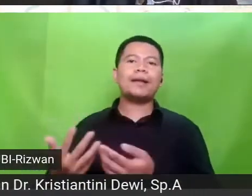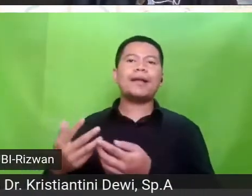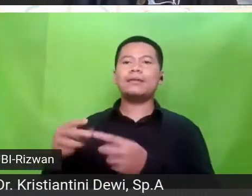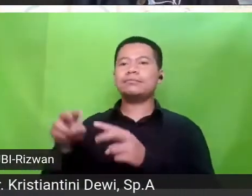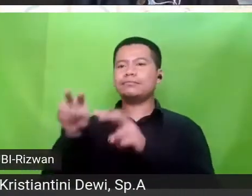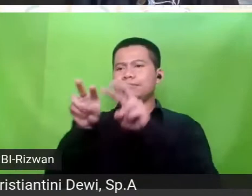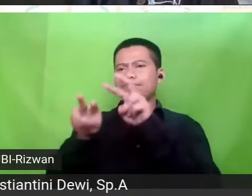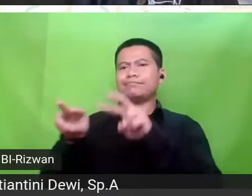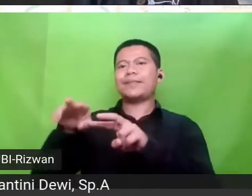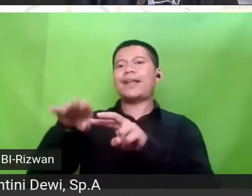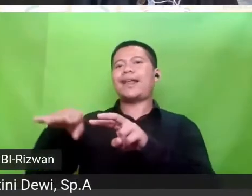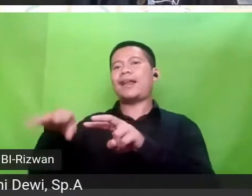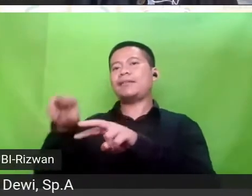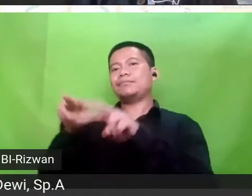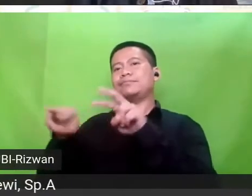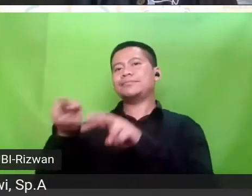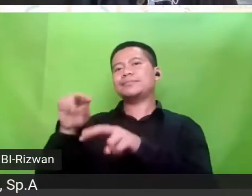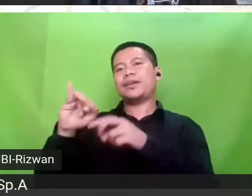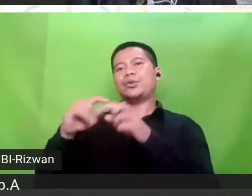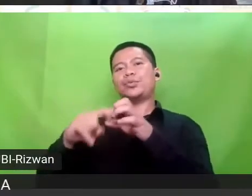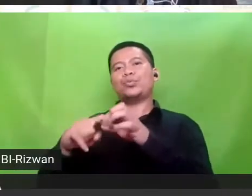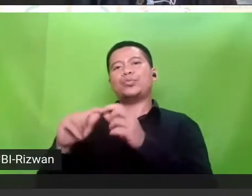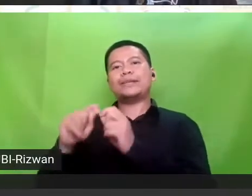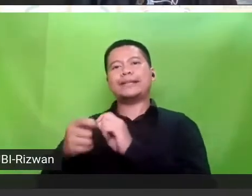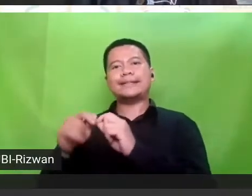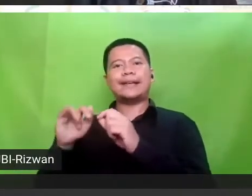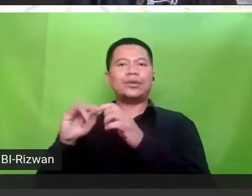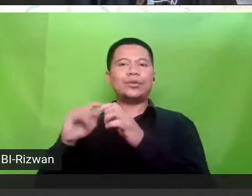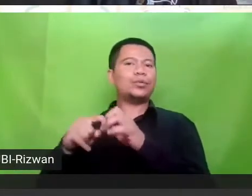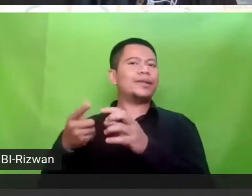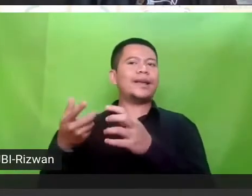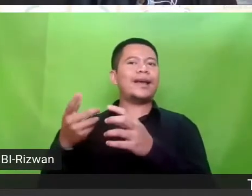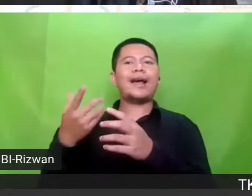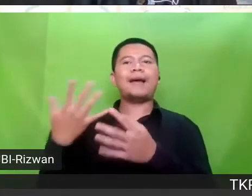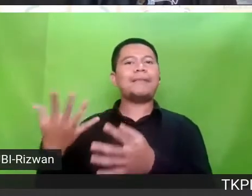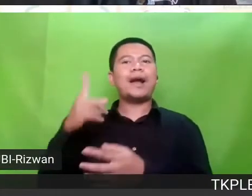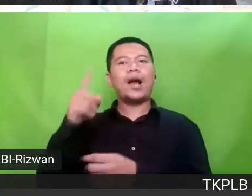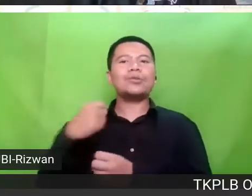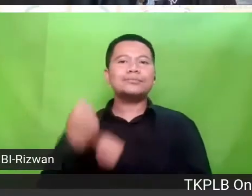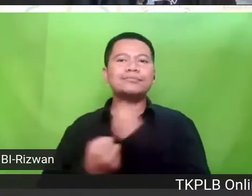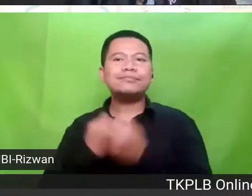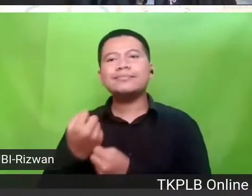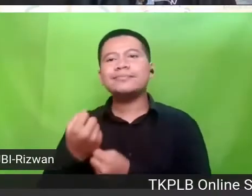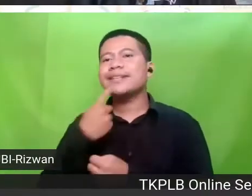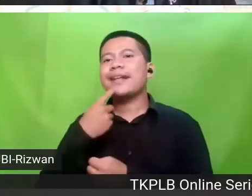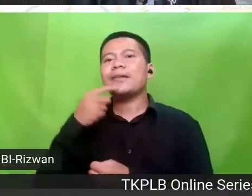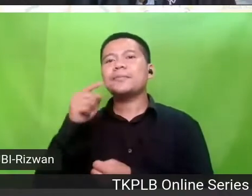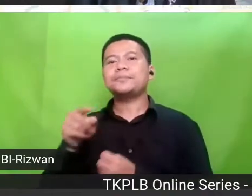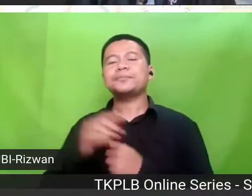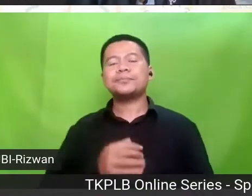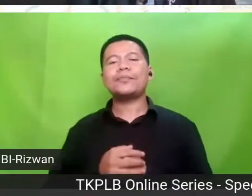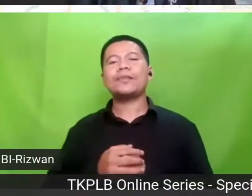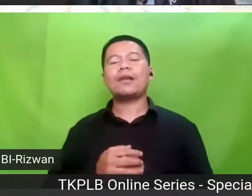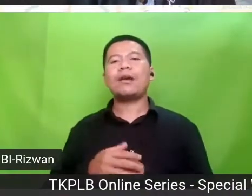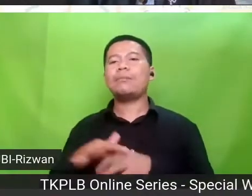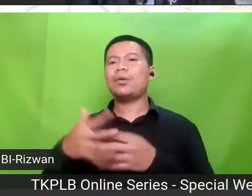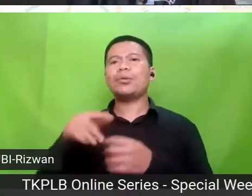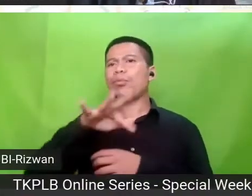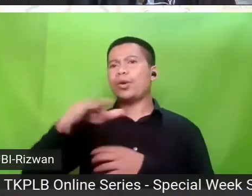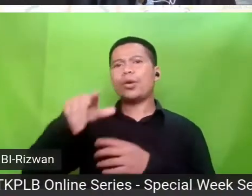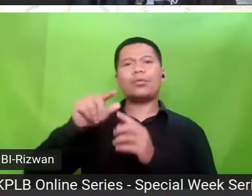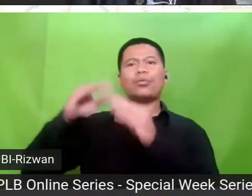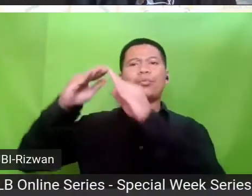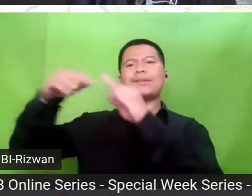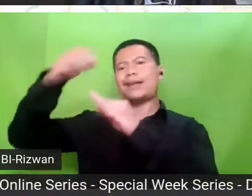anak-anaknya IQ nih. IQ apa yang harus mereka lakukan mengenai hal itu. Apalagi mereka jauh dari rumah sakit atau klinik